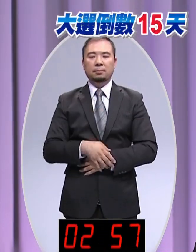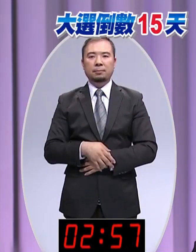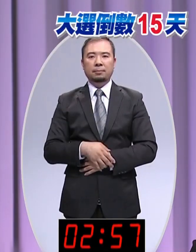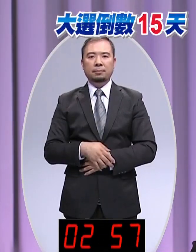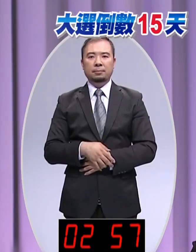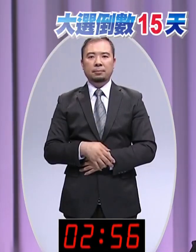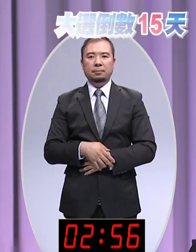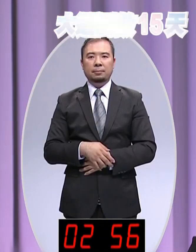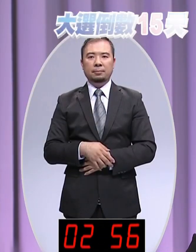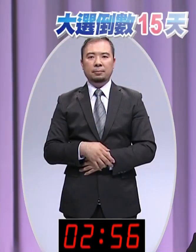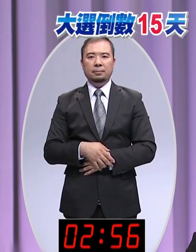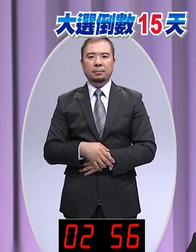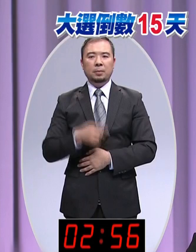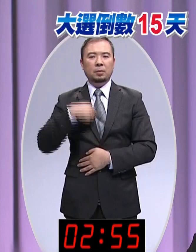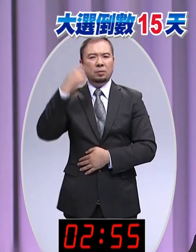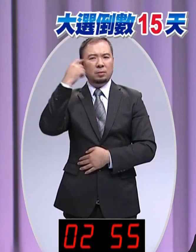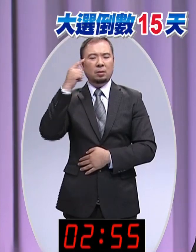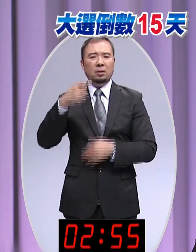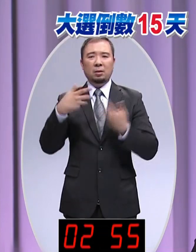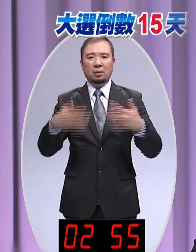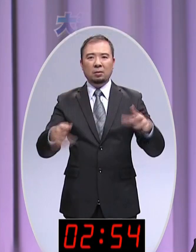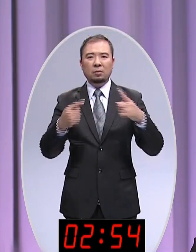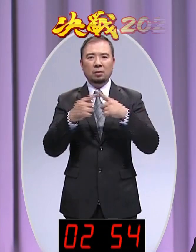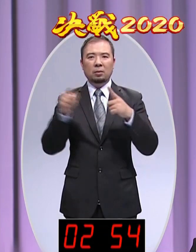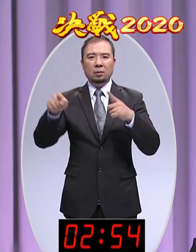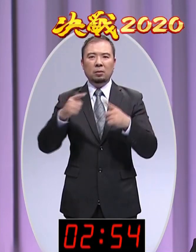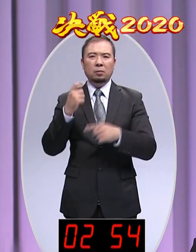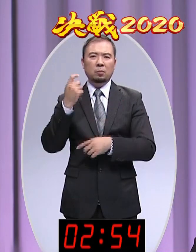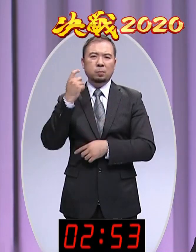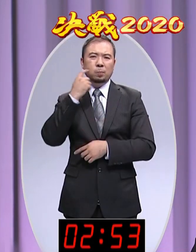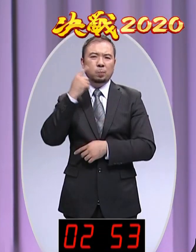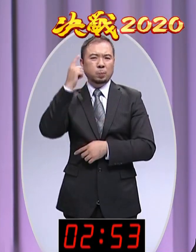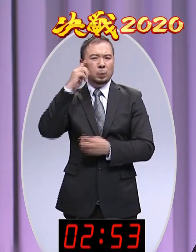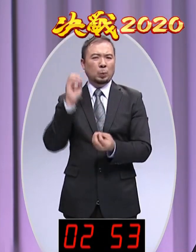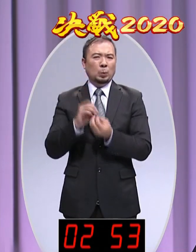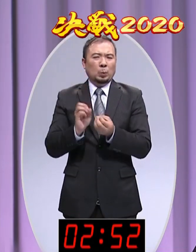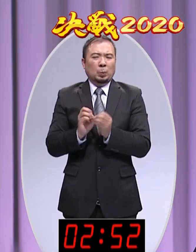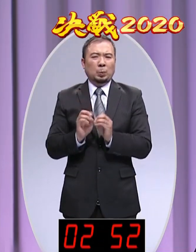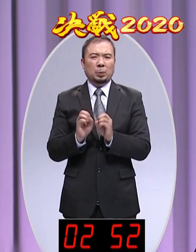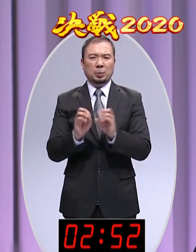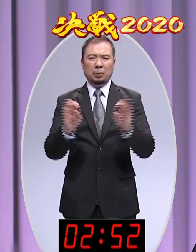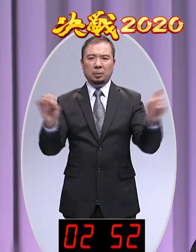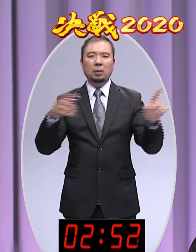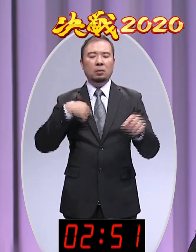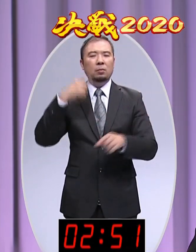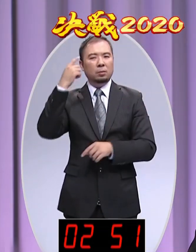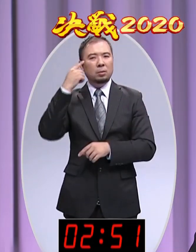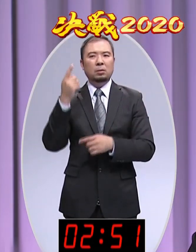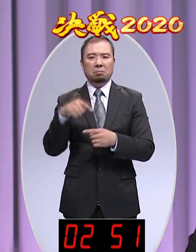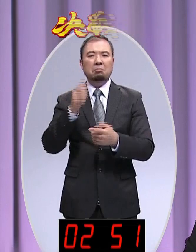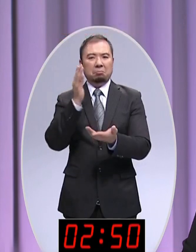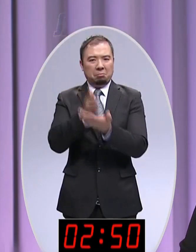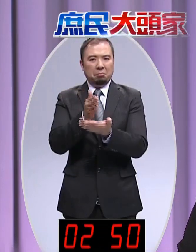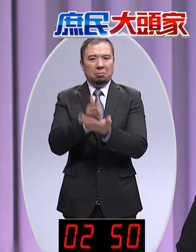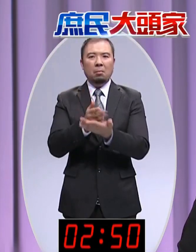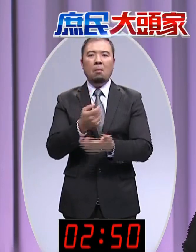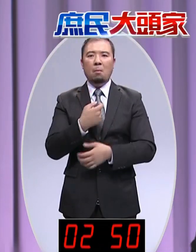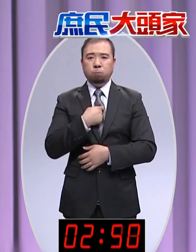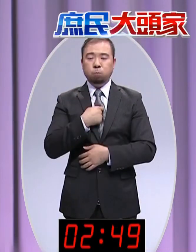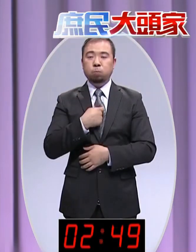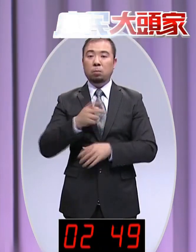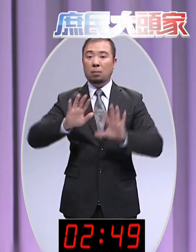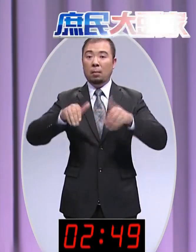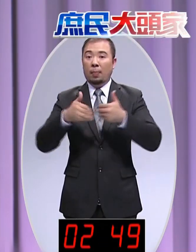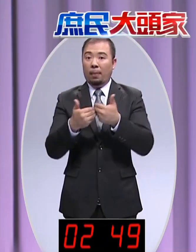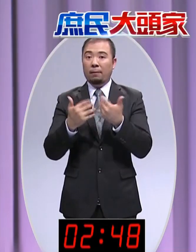多部分人士以讹传讹、危言耸听，我觉得应该要适可而止了。我也觉得反渗透